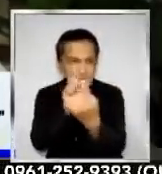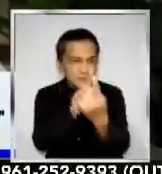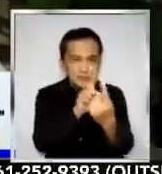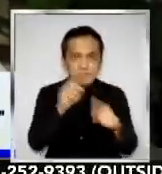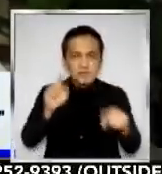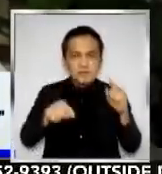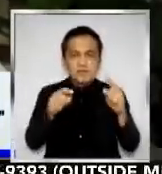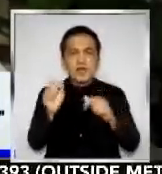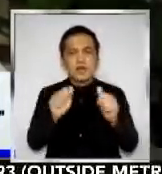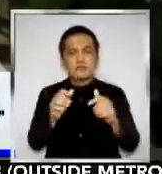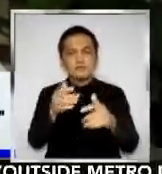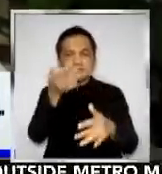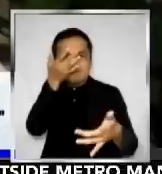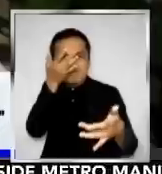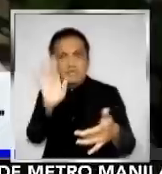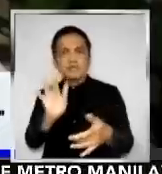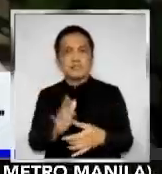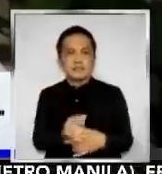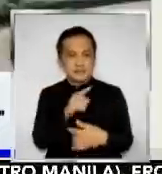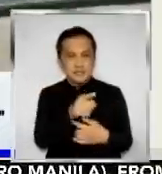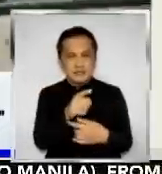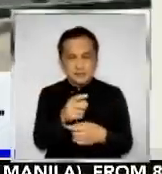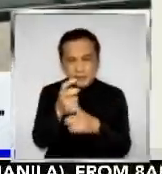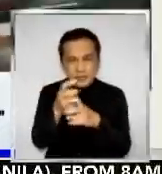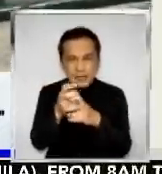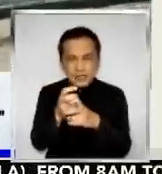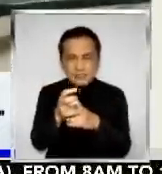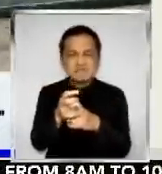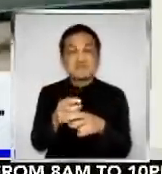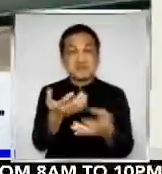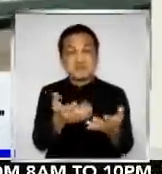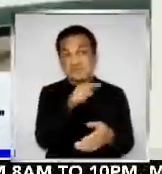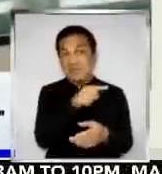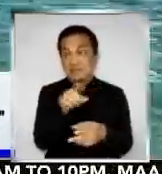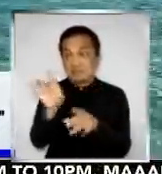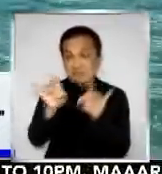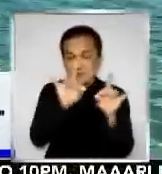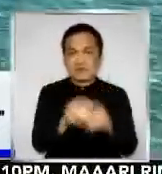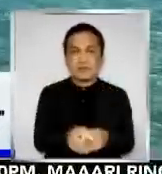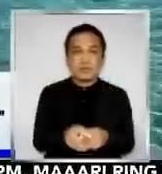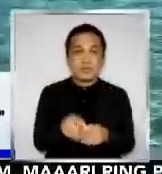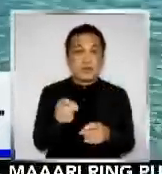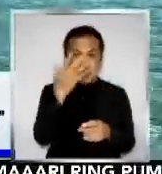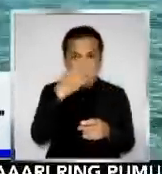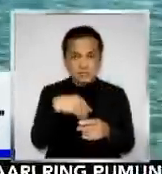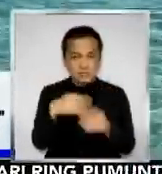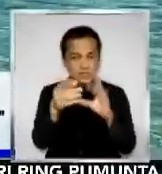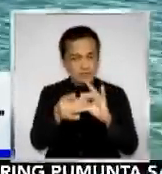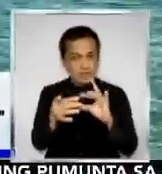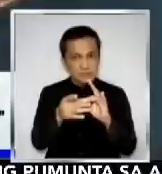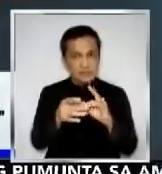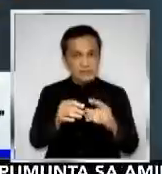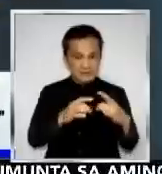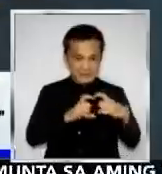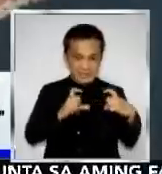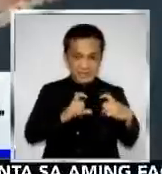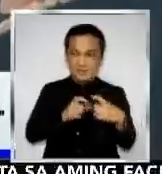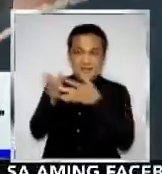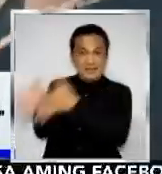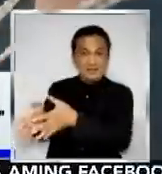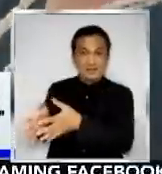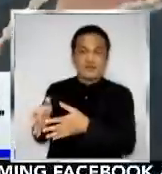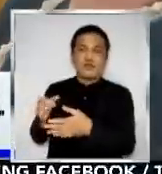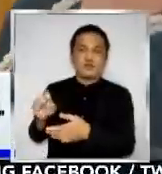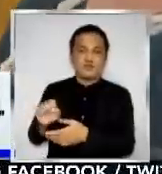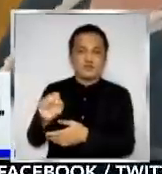so I think they're having a hard time choosing. Bukod sa magandang istorya ng I Left My Heart in Sorsogon, excited na